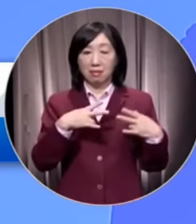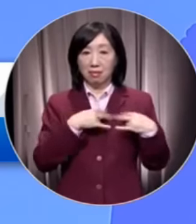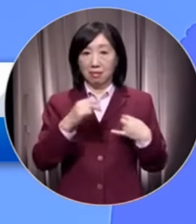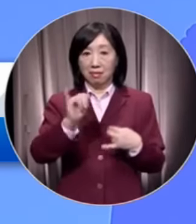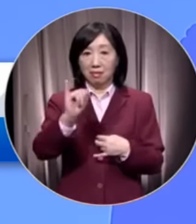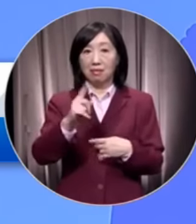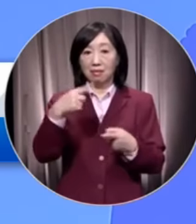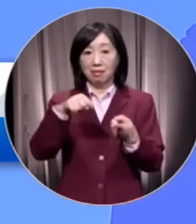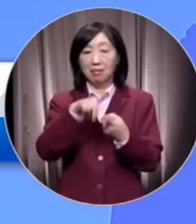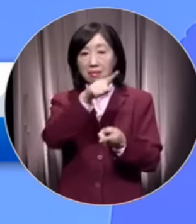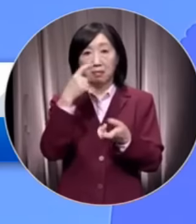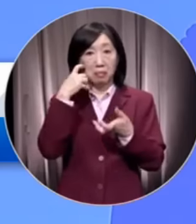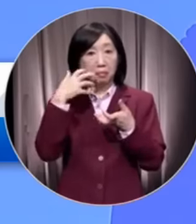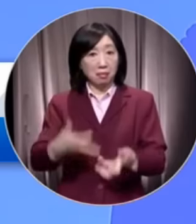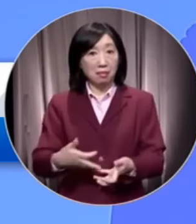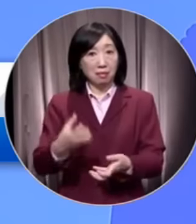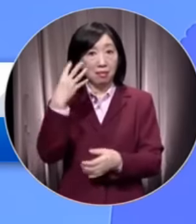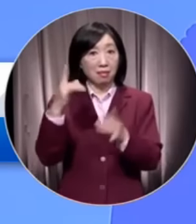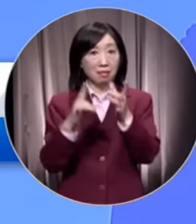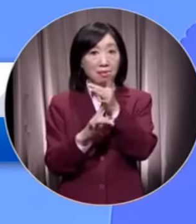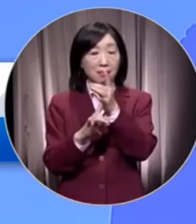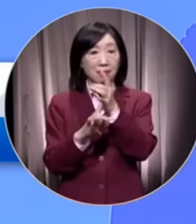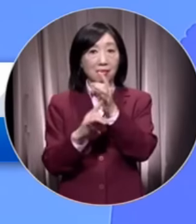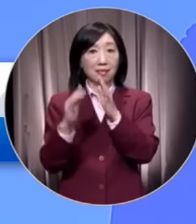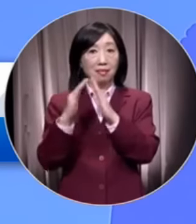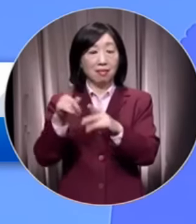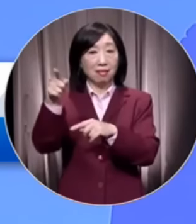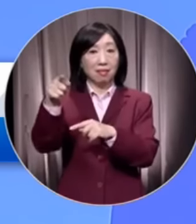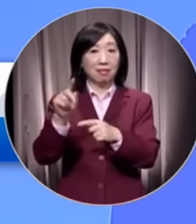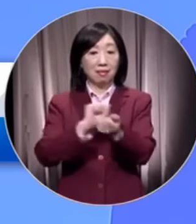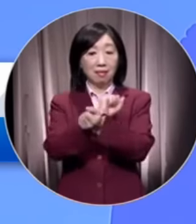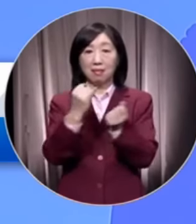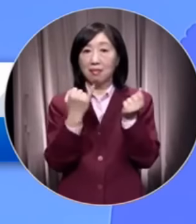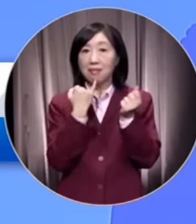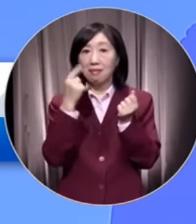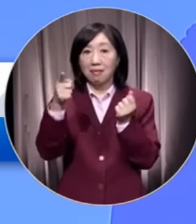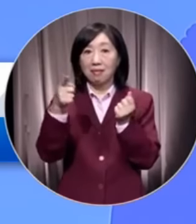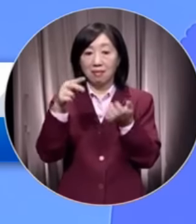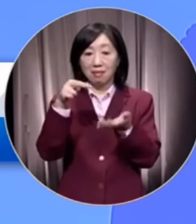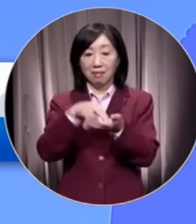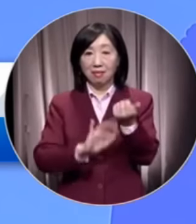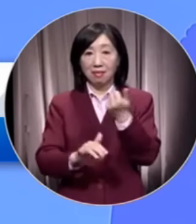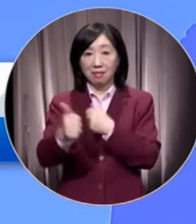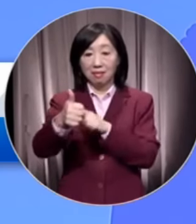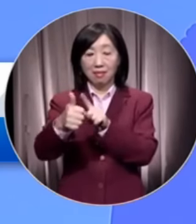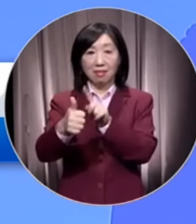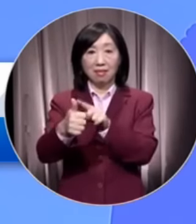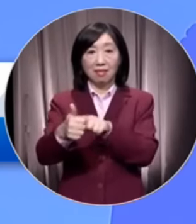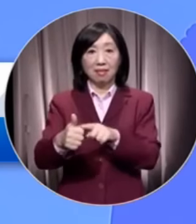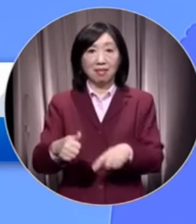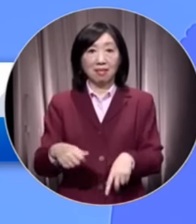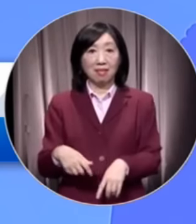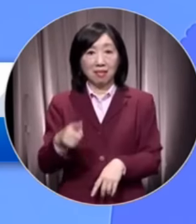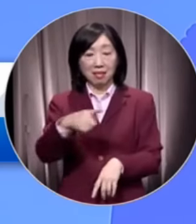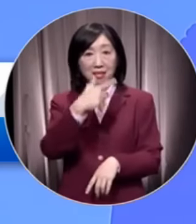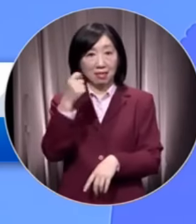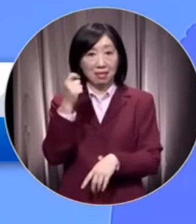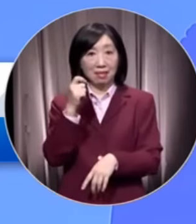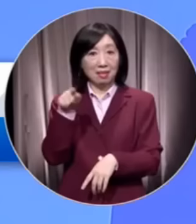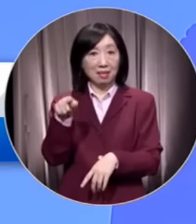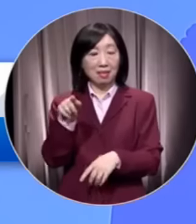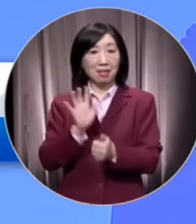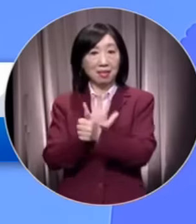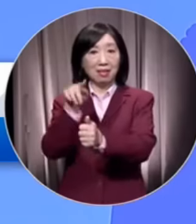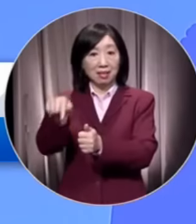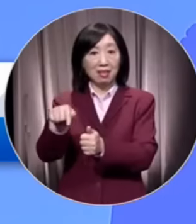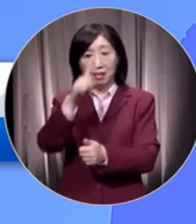心新竹市柯建铭立委，您的爱将，您最爱的国会改革的对象，希望